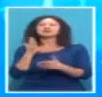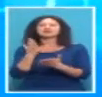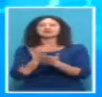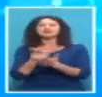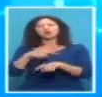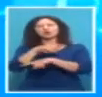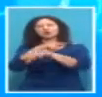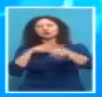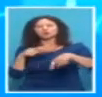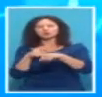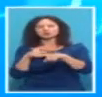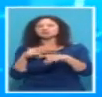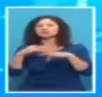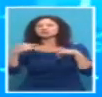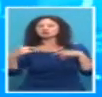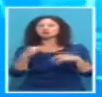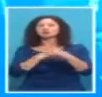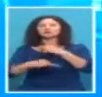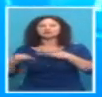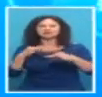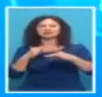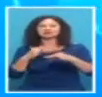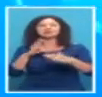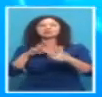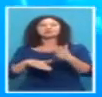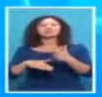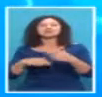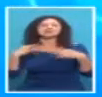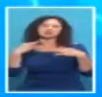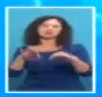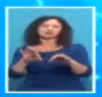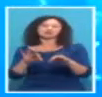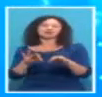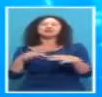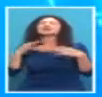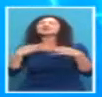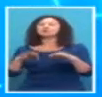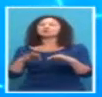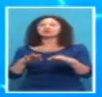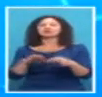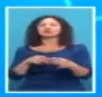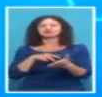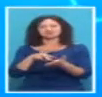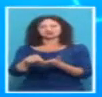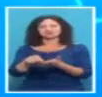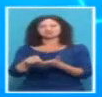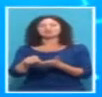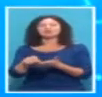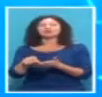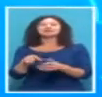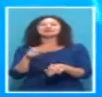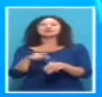круглый стол, на котором обсудили вопросы беспрепятственного доступа инвалидов к социальным объектам. Также затронули тему организации